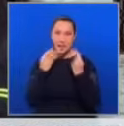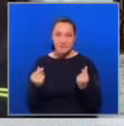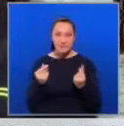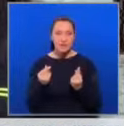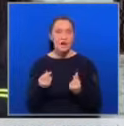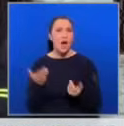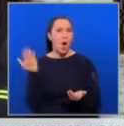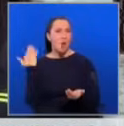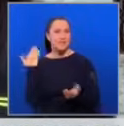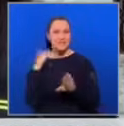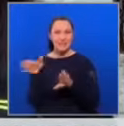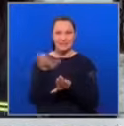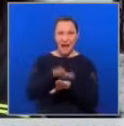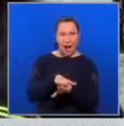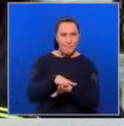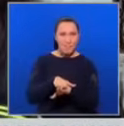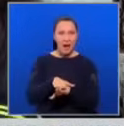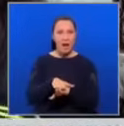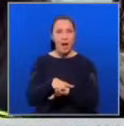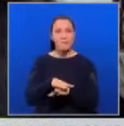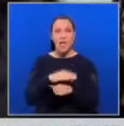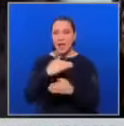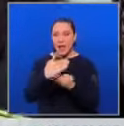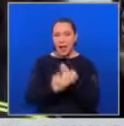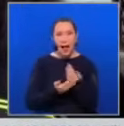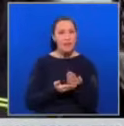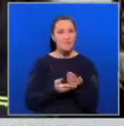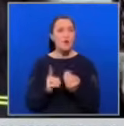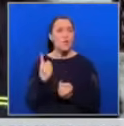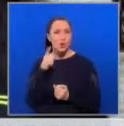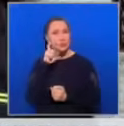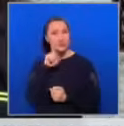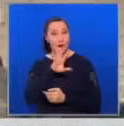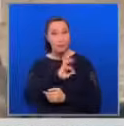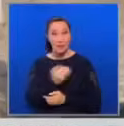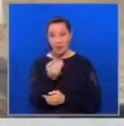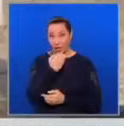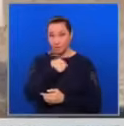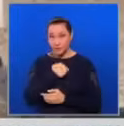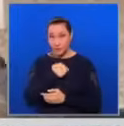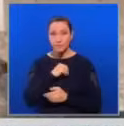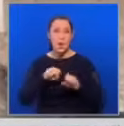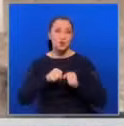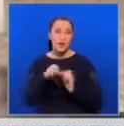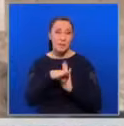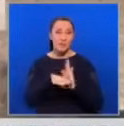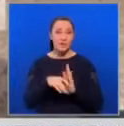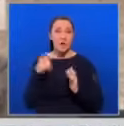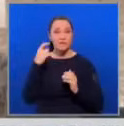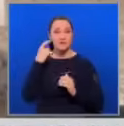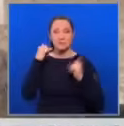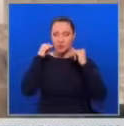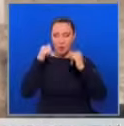задния капак и калъфа който всъщност нали едното мече успя да погълне нарушавайки правилата в зоопарка